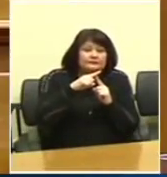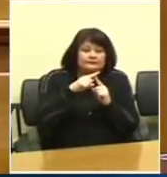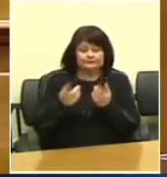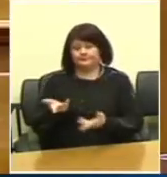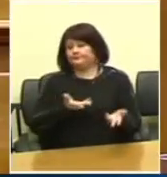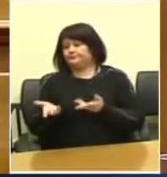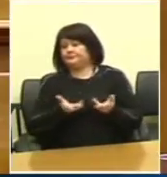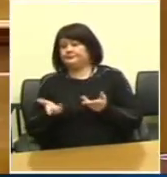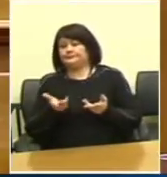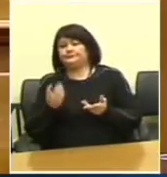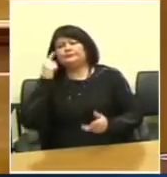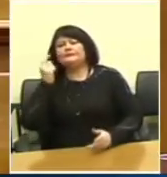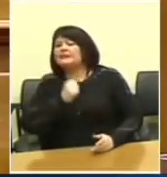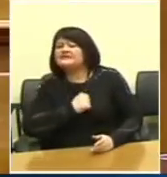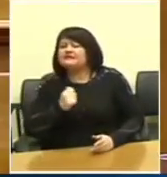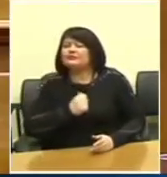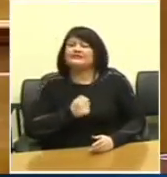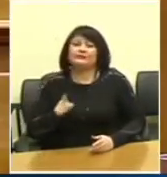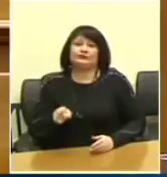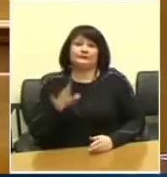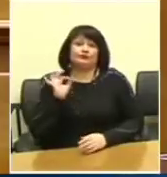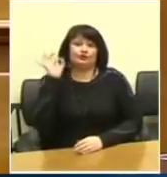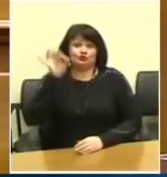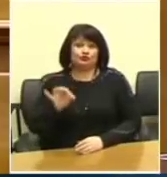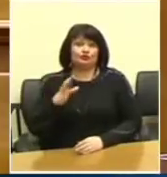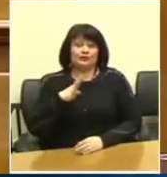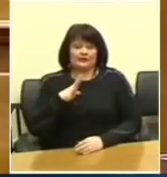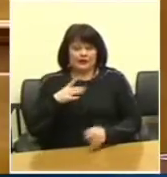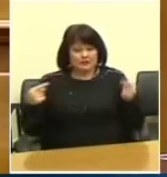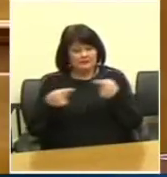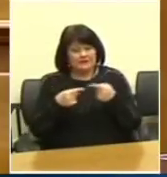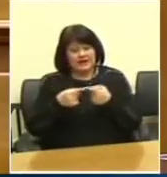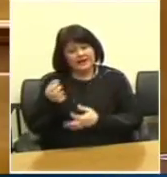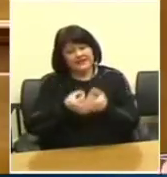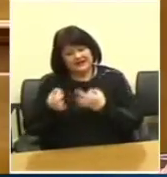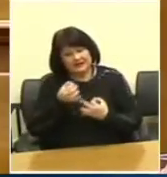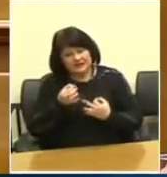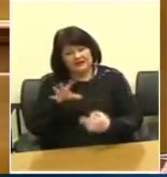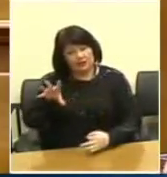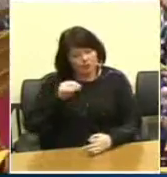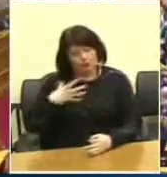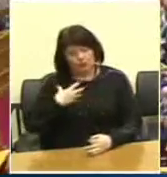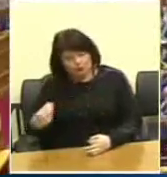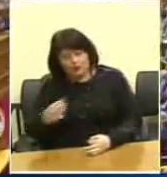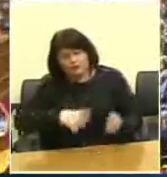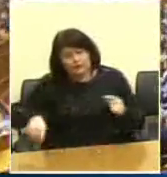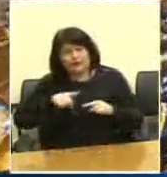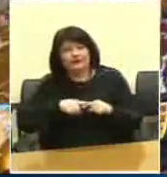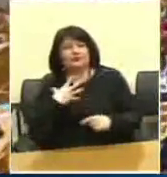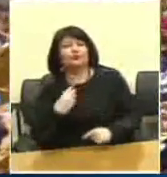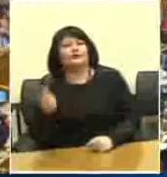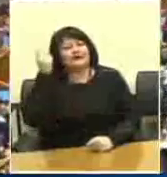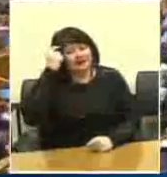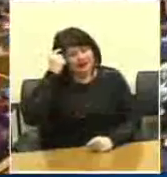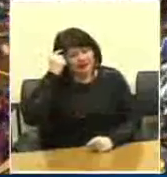ανταλλαγής απόψεων, αλλά επιδιώκουμε να γίνει αντιπαράθεση και κτήμα του λαού, για να κατανοήσουν όλοι οι Έλληνες πολίτες